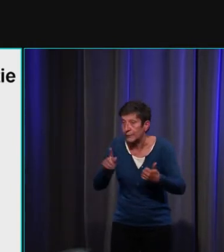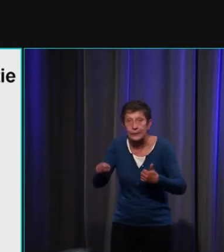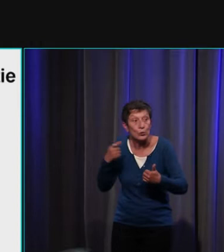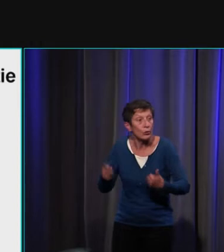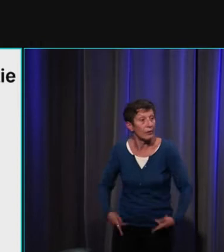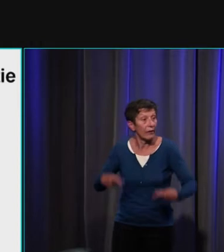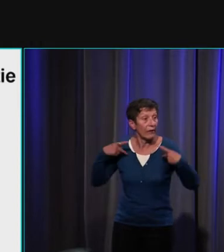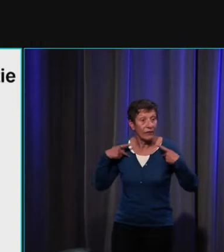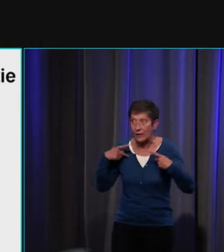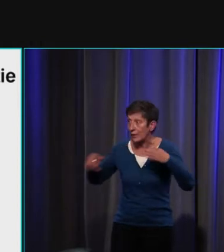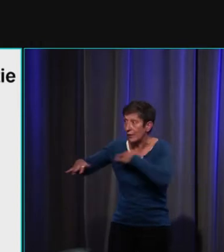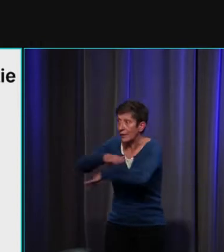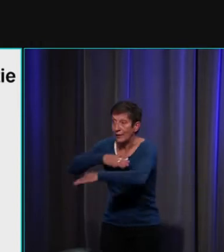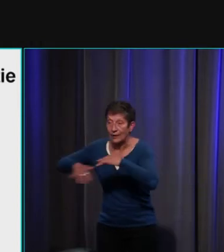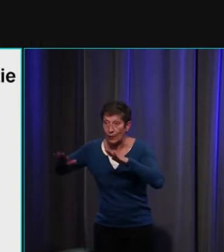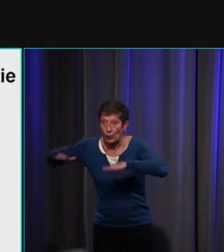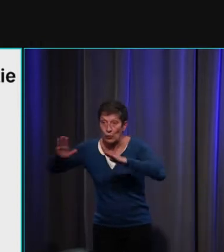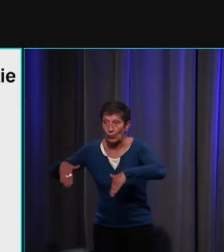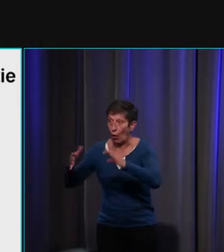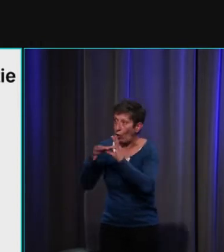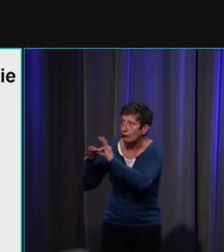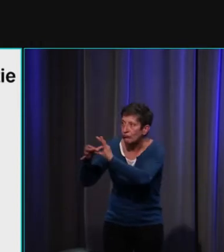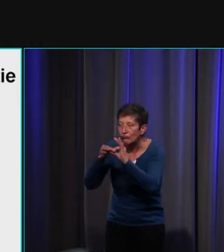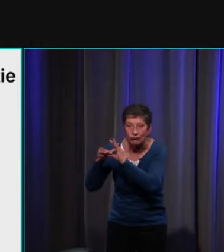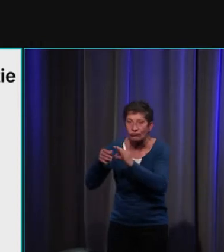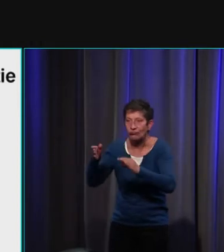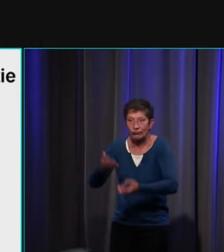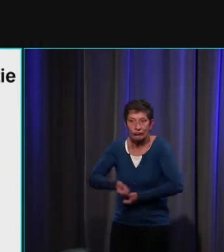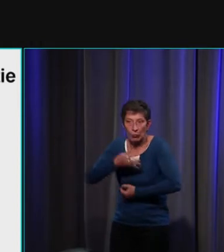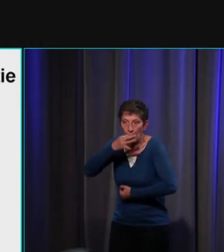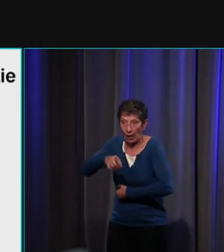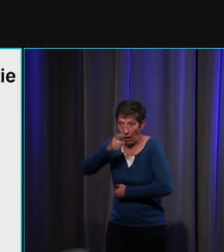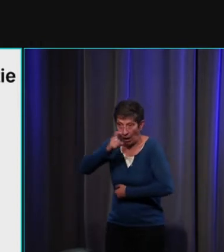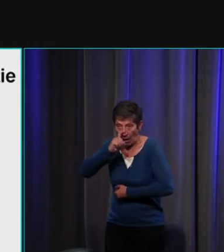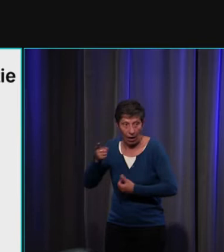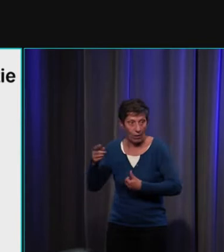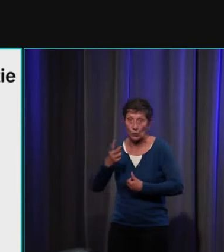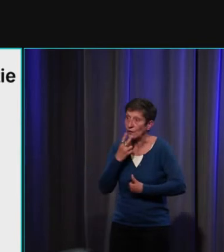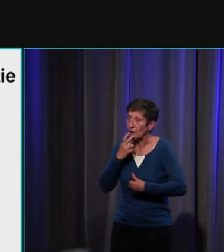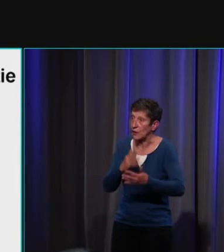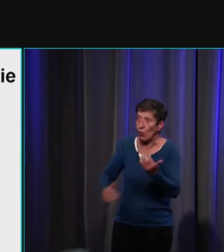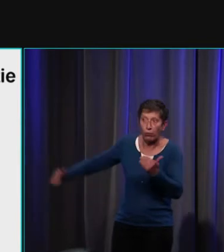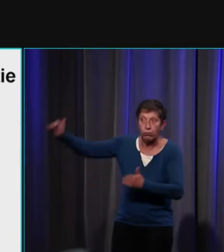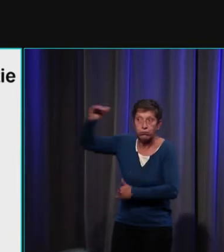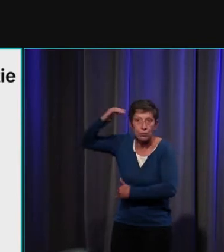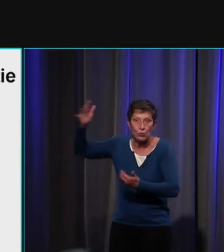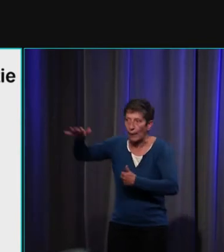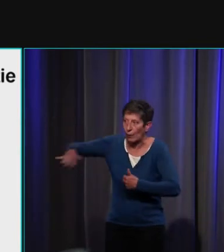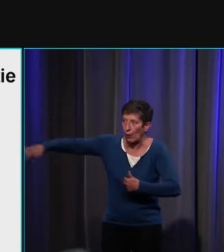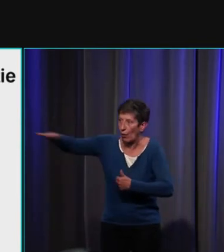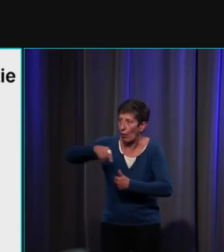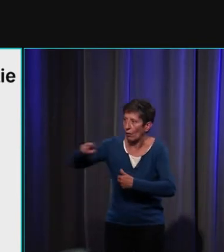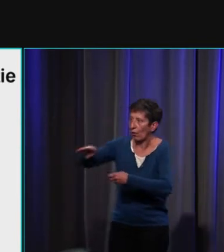ils s'entendent avec eux ils savent l'arabe ils sont fascinés par in civilisations orientales thé colossalement supérieure à la leur sur beaucoup de points